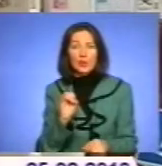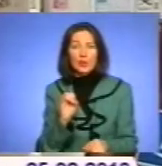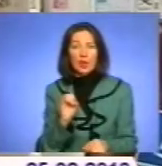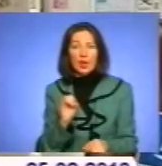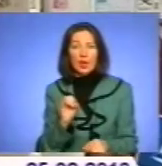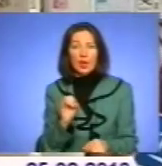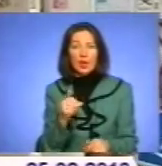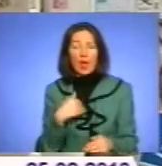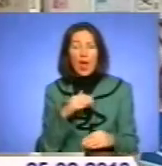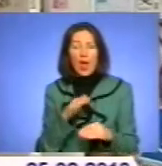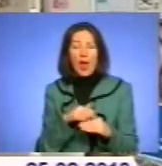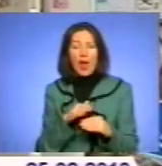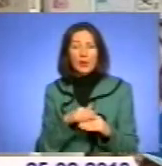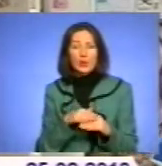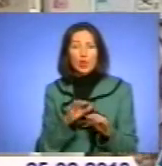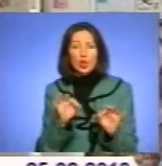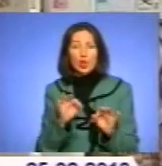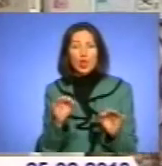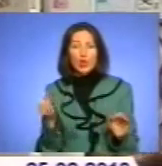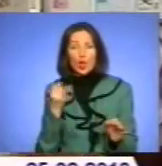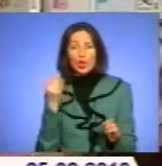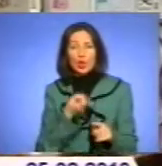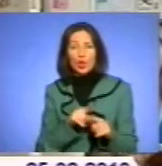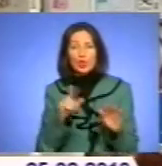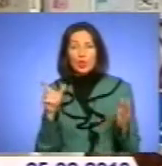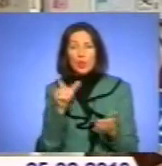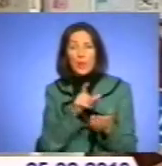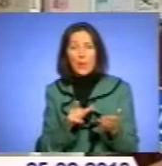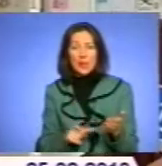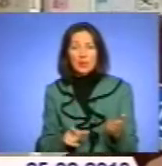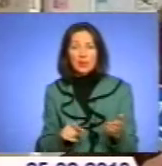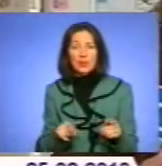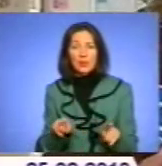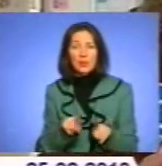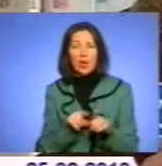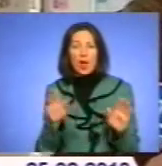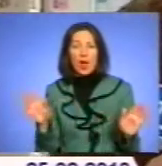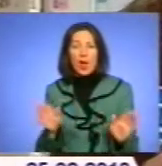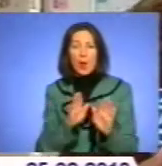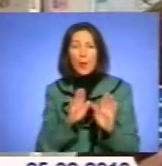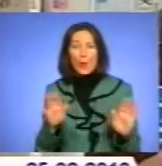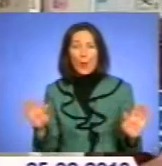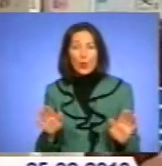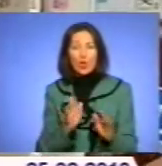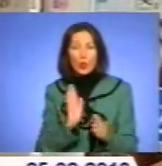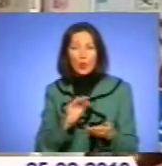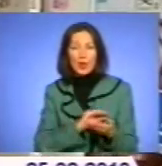Я фактично розказую дійсну історію цієї пісні. Він, така мелодія була написана ним, і я кажу йому: «Ти